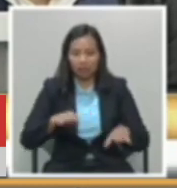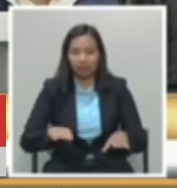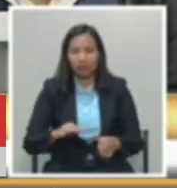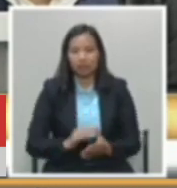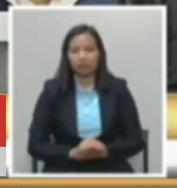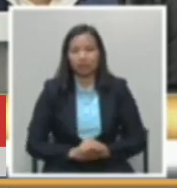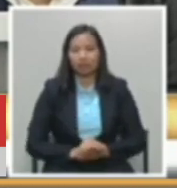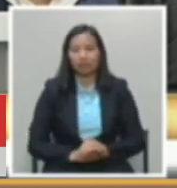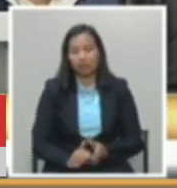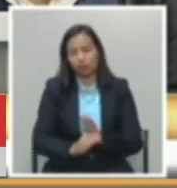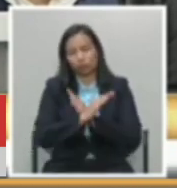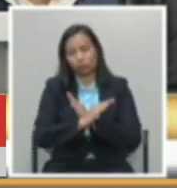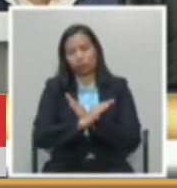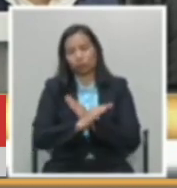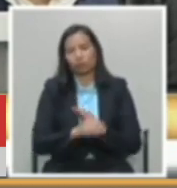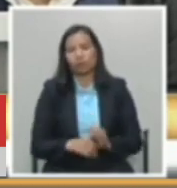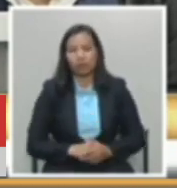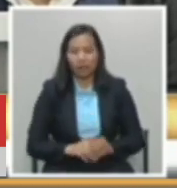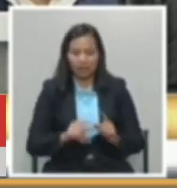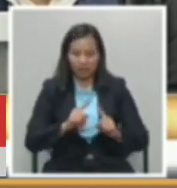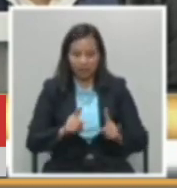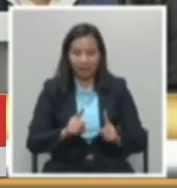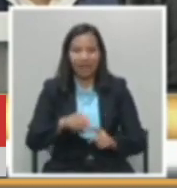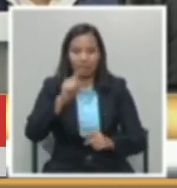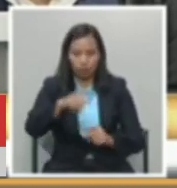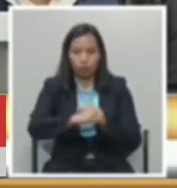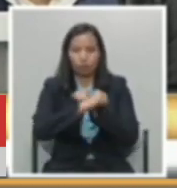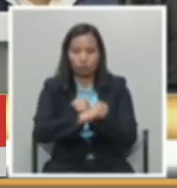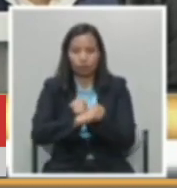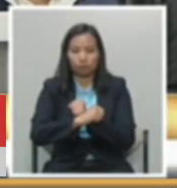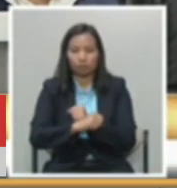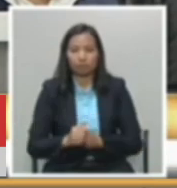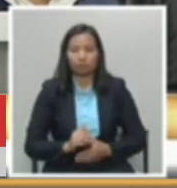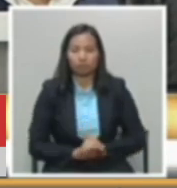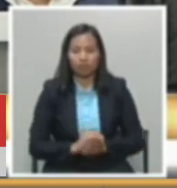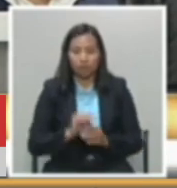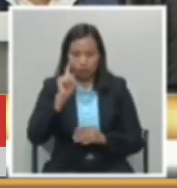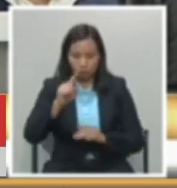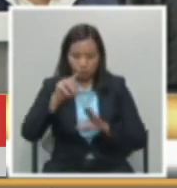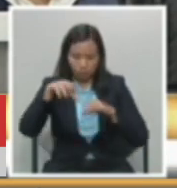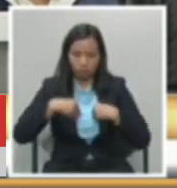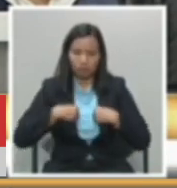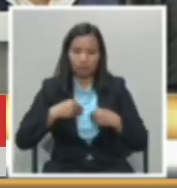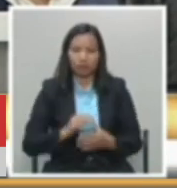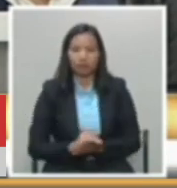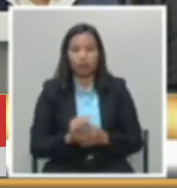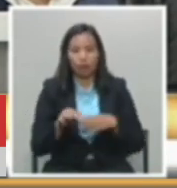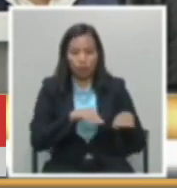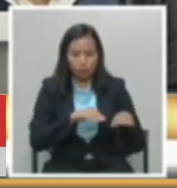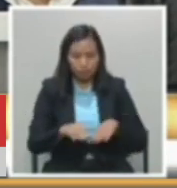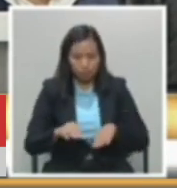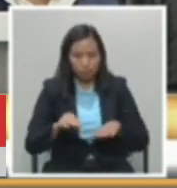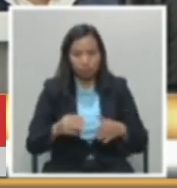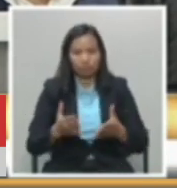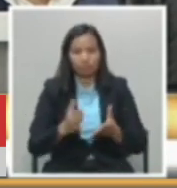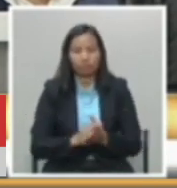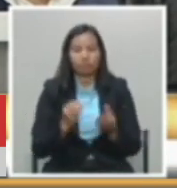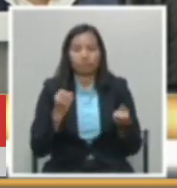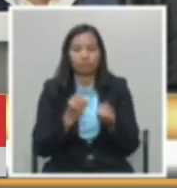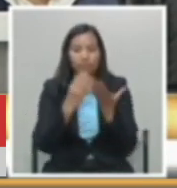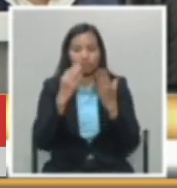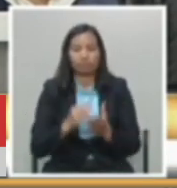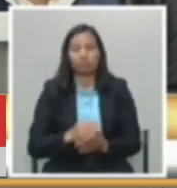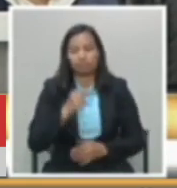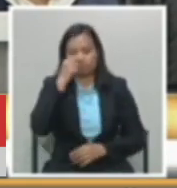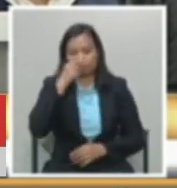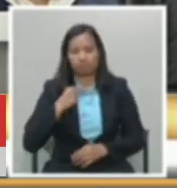นะแต่มันจะต้องเป็นเซฟเซกเราจะต้องยอมรับความจริงค่ะท้องไม่พร้อมนี่เกิดความเสียหายต่อชาติบ้าน